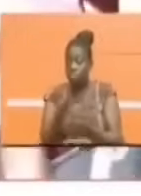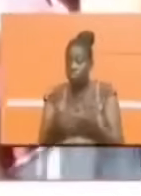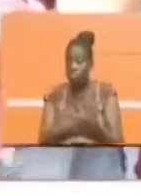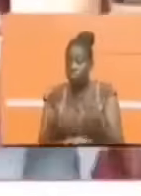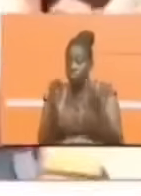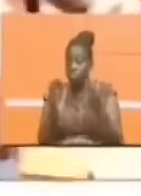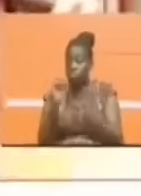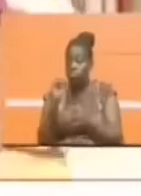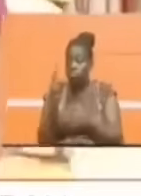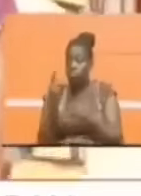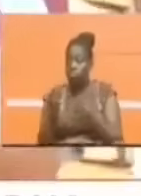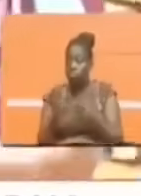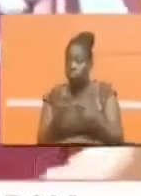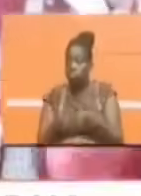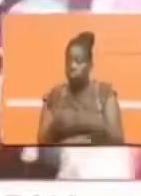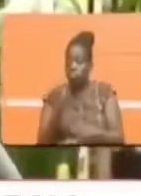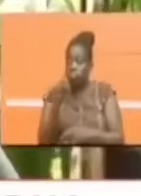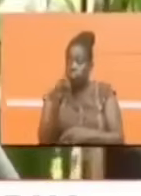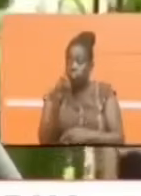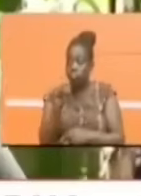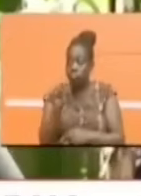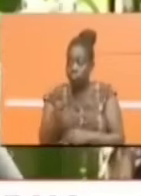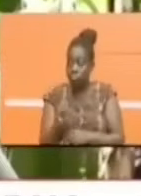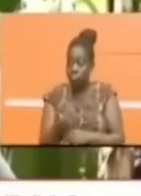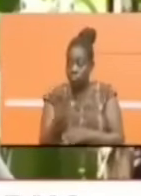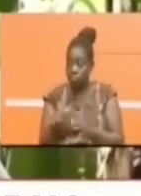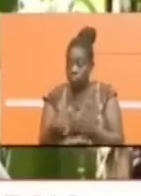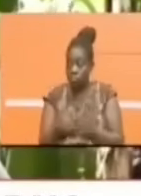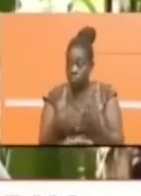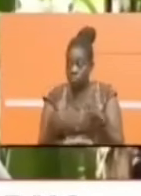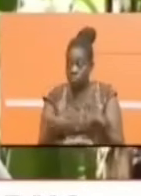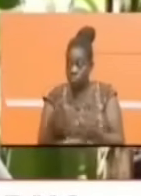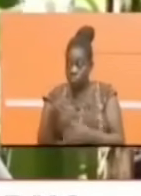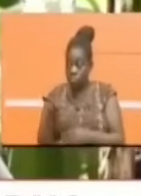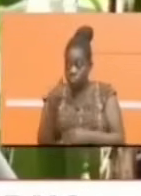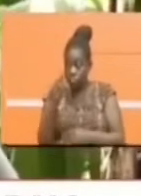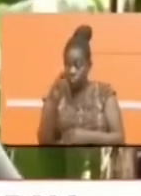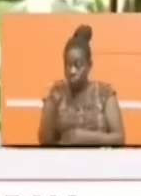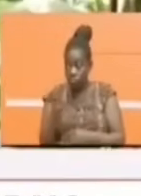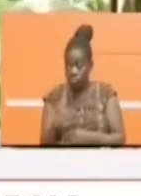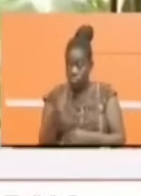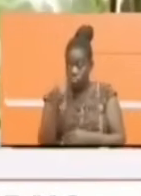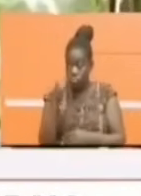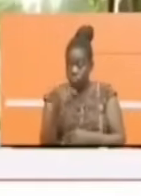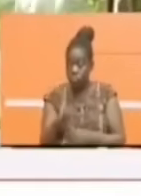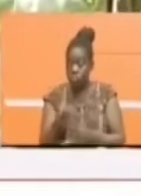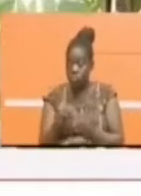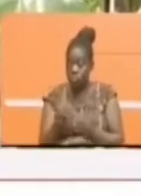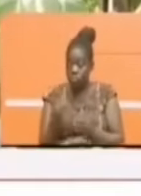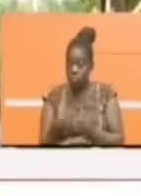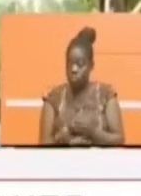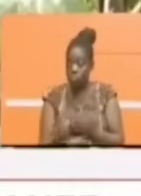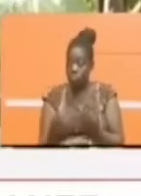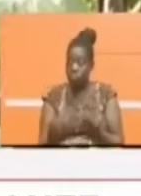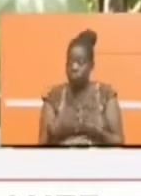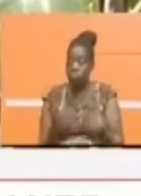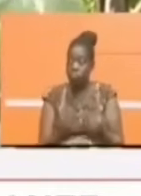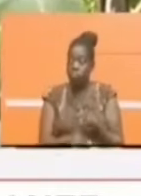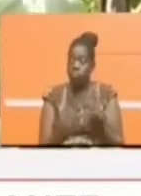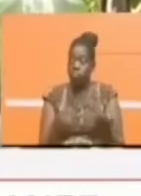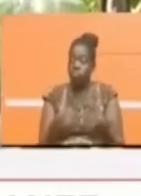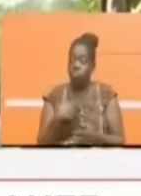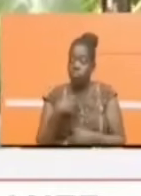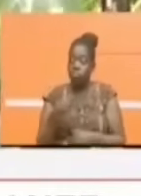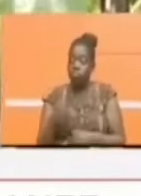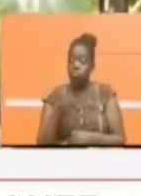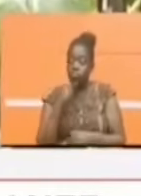okusooka bakubeera omusayi okwezuula fenna tudde ku DNA anaabeera omwana we yajofuna ku byabugagga